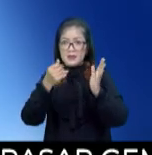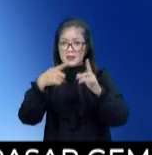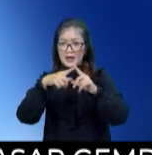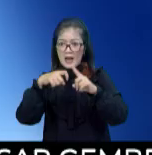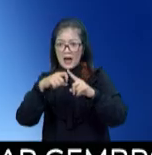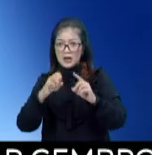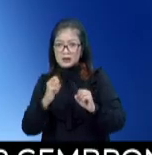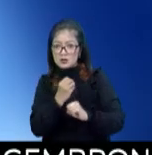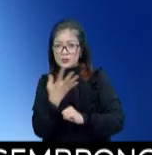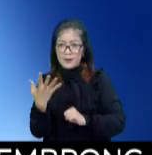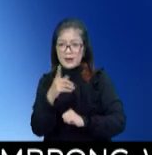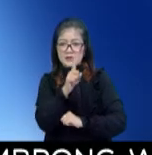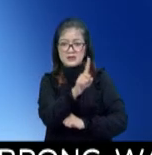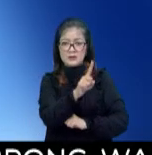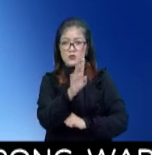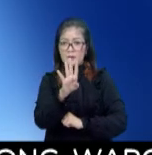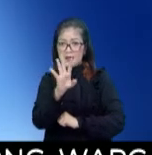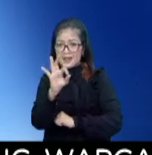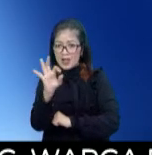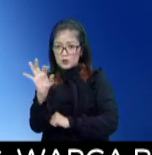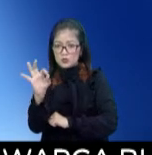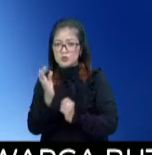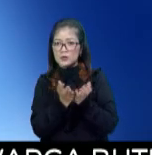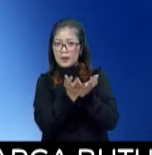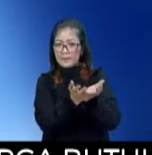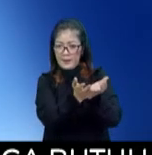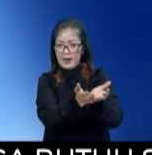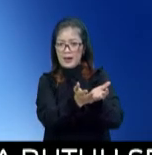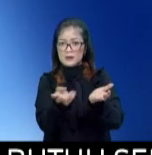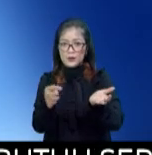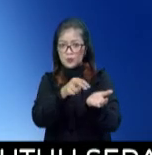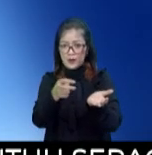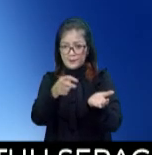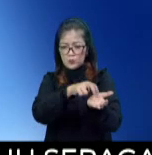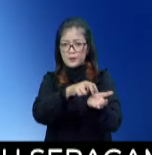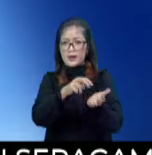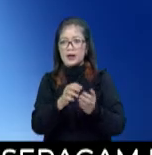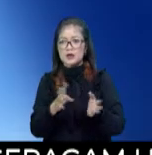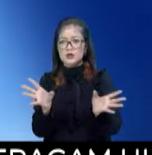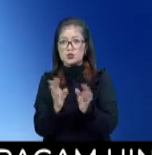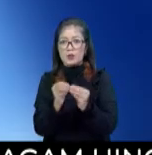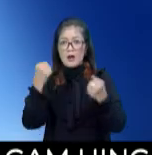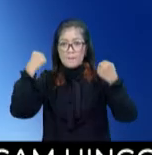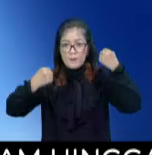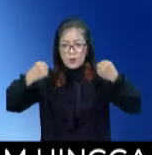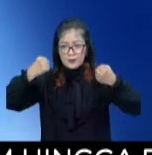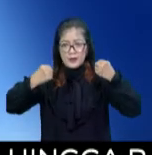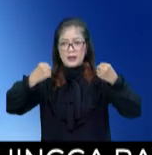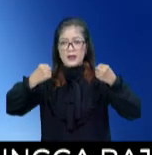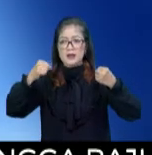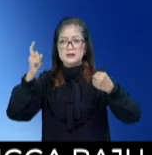sekitar 1.400 pejalan kaki. Untuk kendaraan mobil ini sebanyak kurang lebih